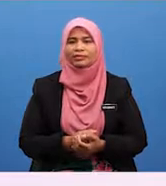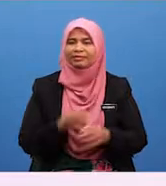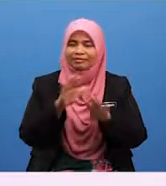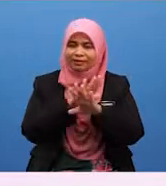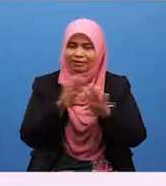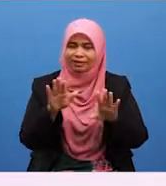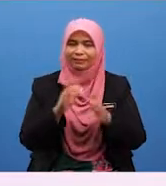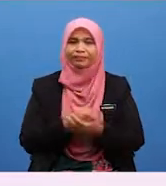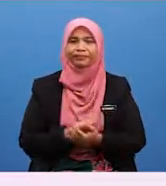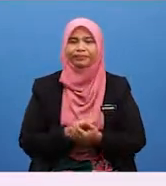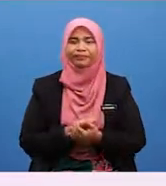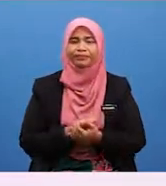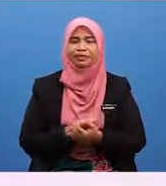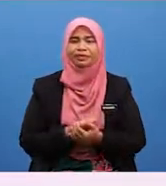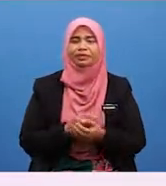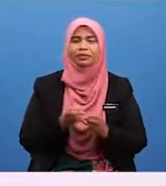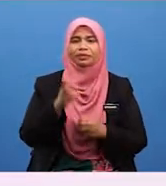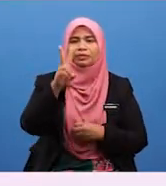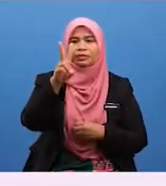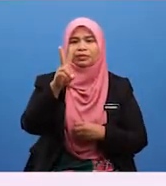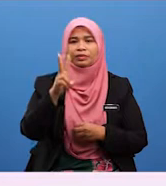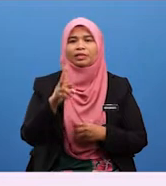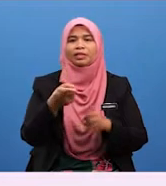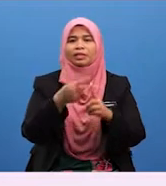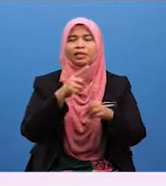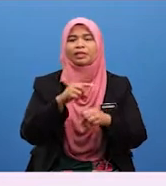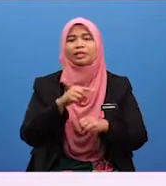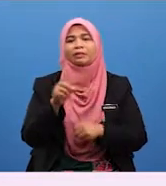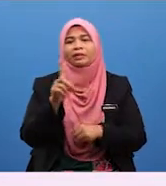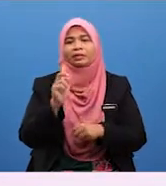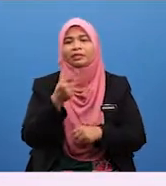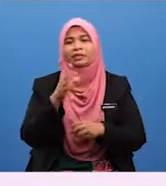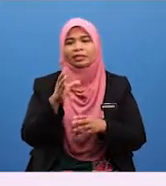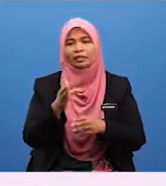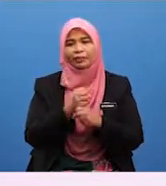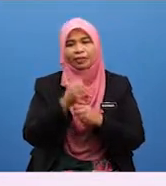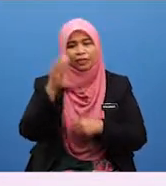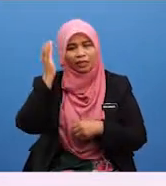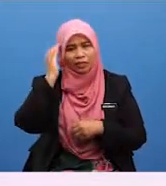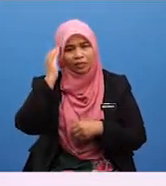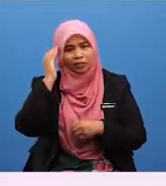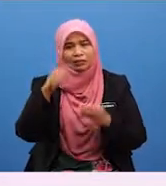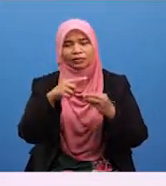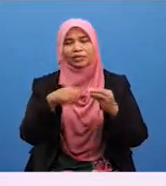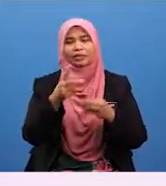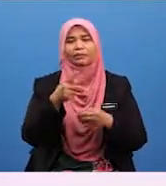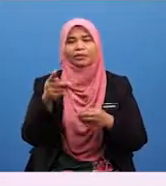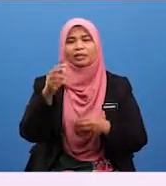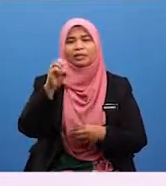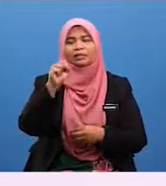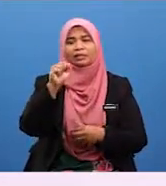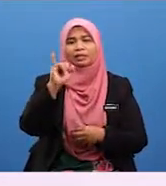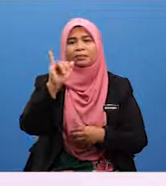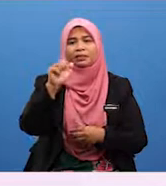Tidak. Kedua, dari mana kita dapat mengetahui tentang perkara samian?